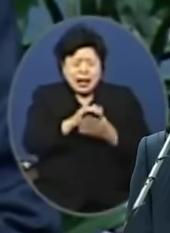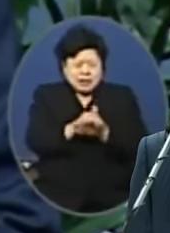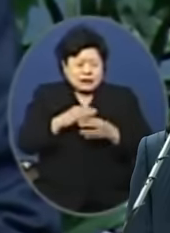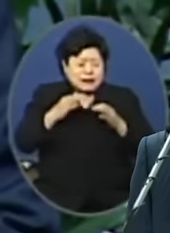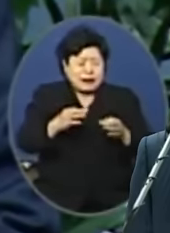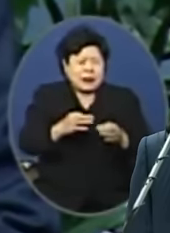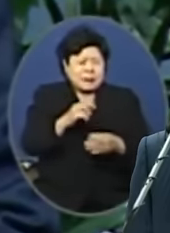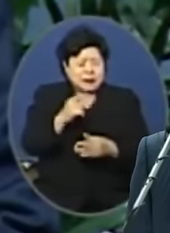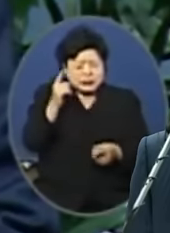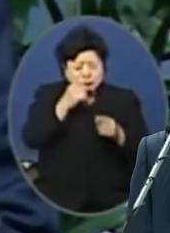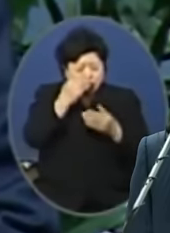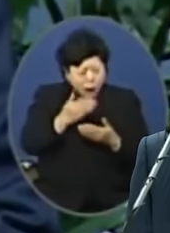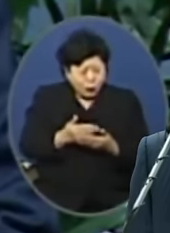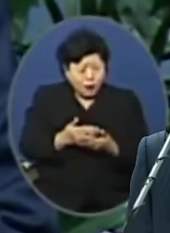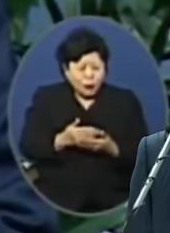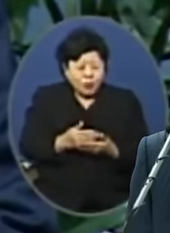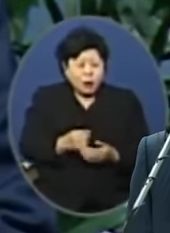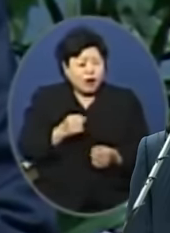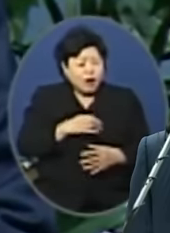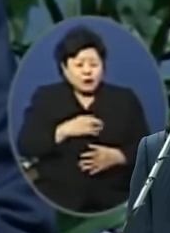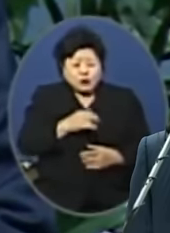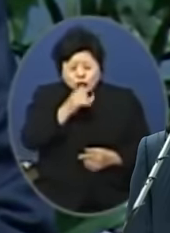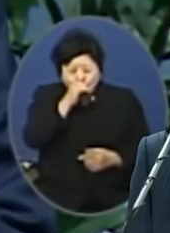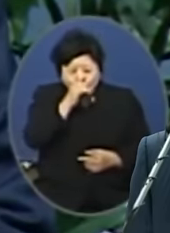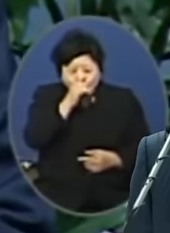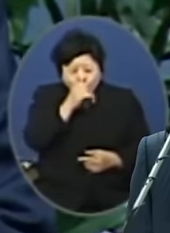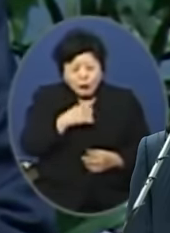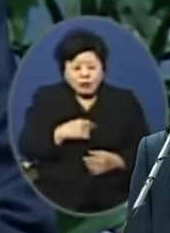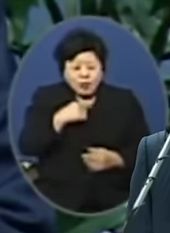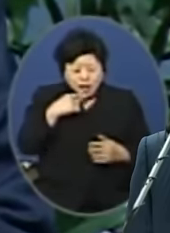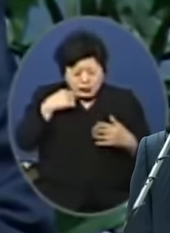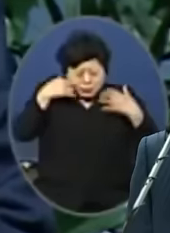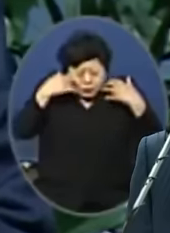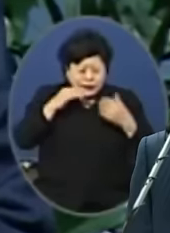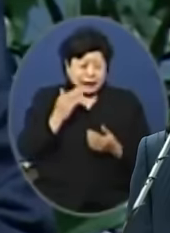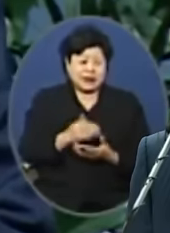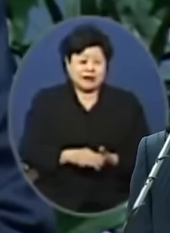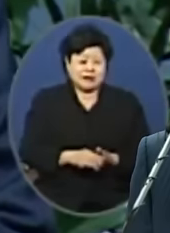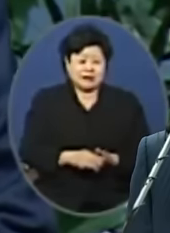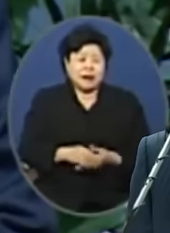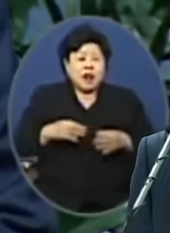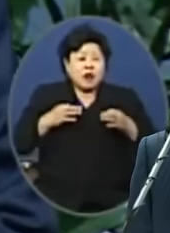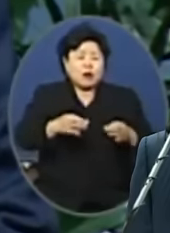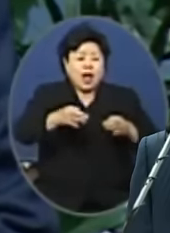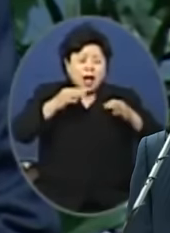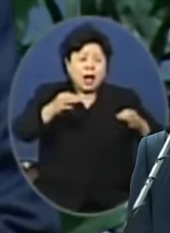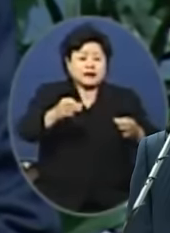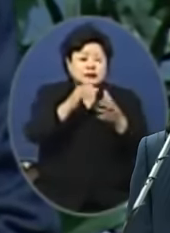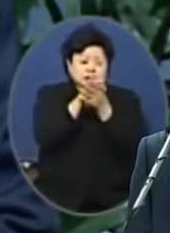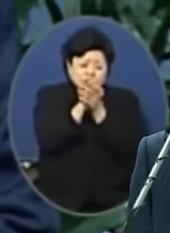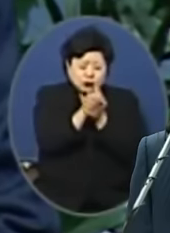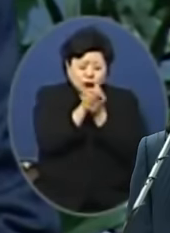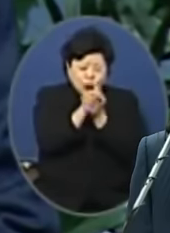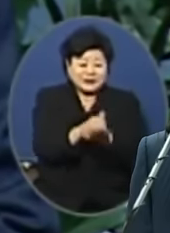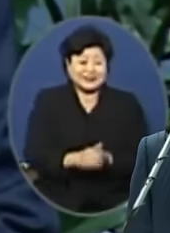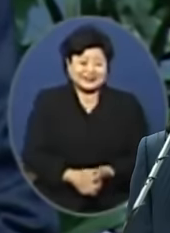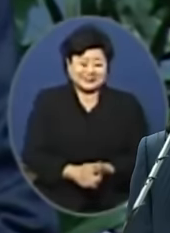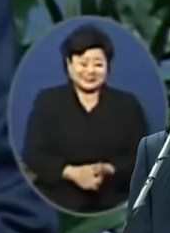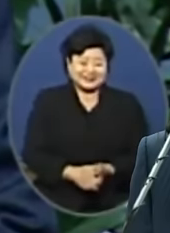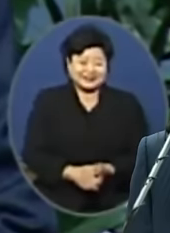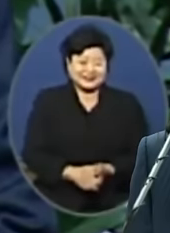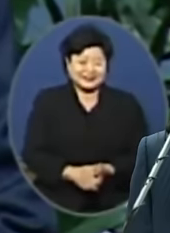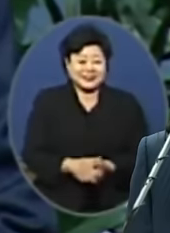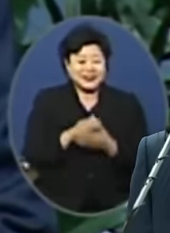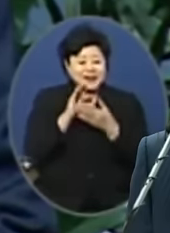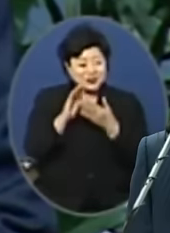마음에 굉장히 상처도 있고 겁도 나고 흥분이 돼가지고서 고함 치고 기도를 하고